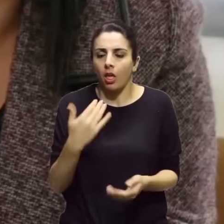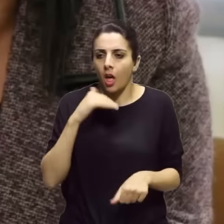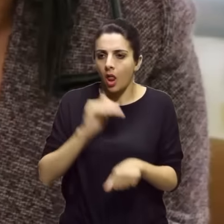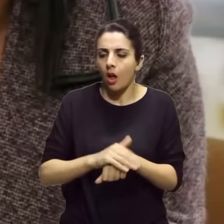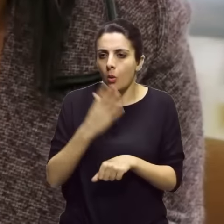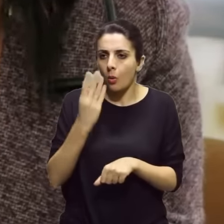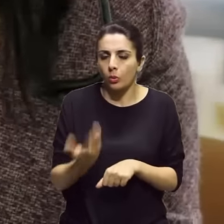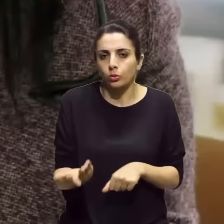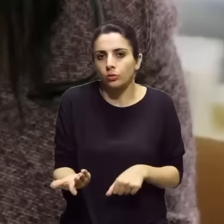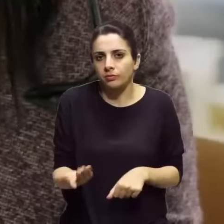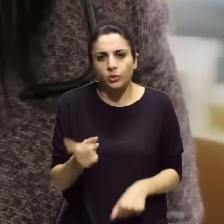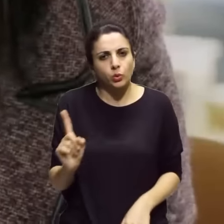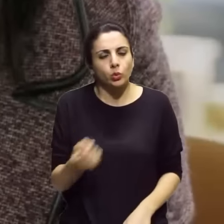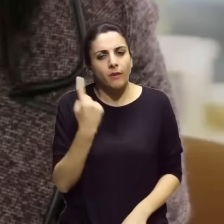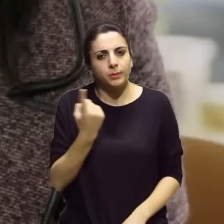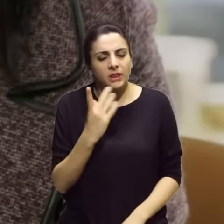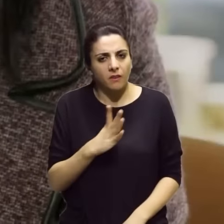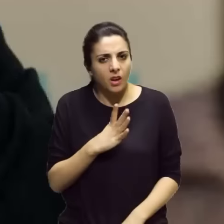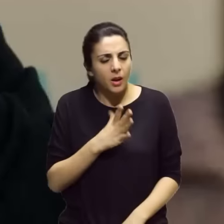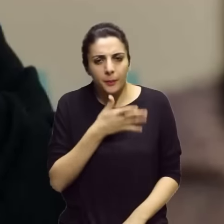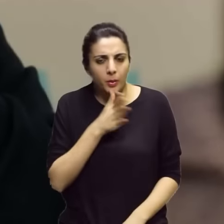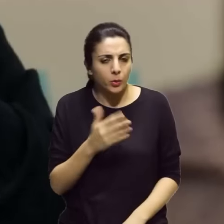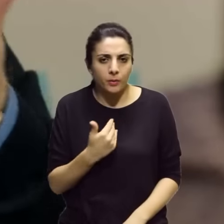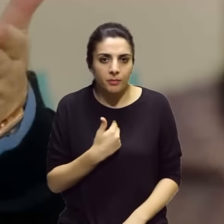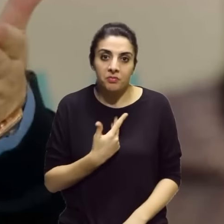bize. Yani bir tuhaflık var, bilmiyorum.